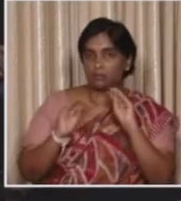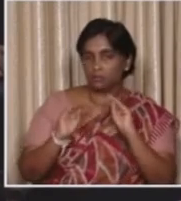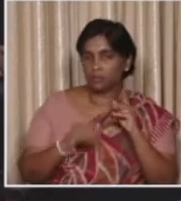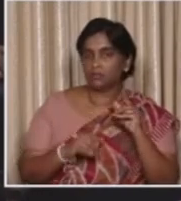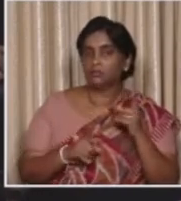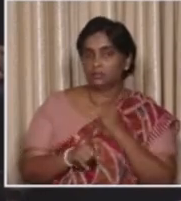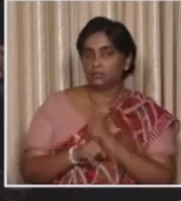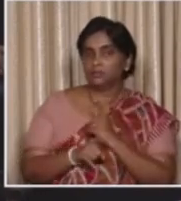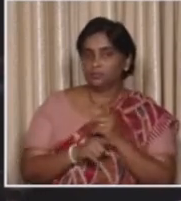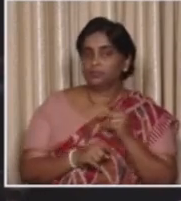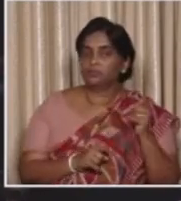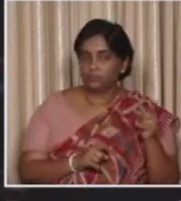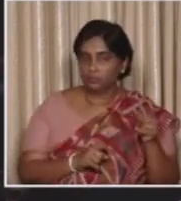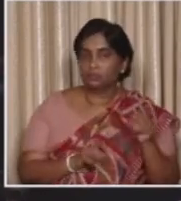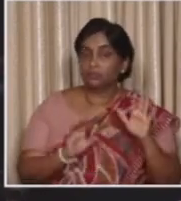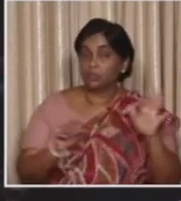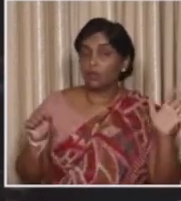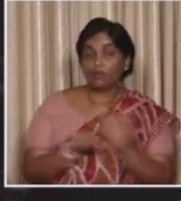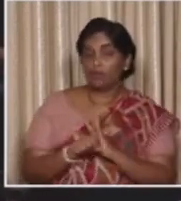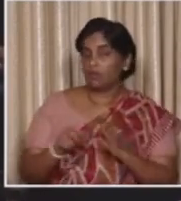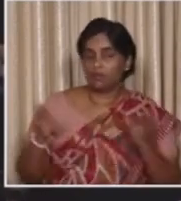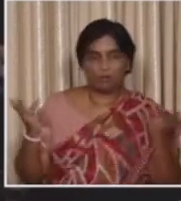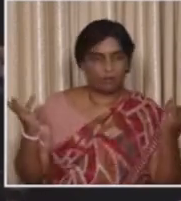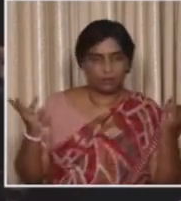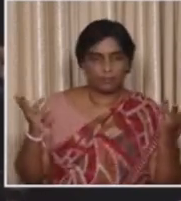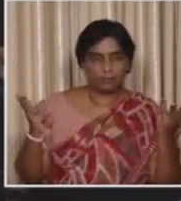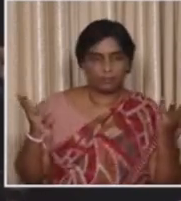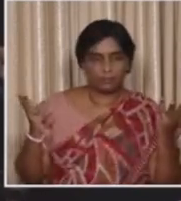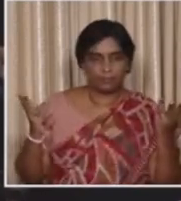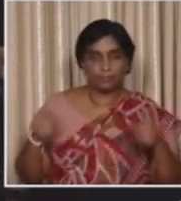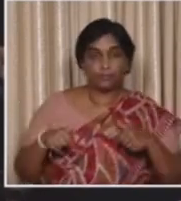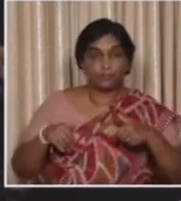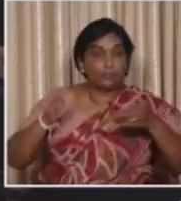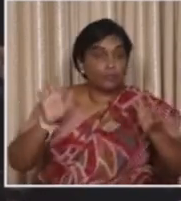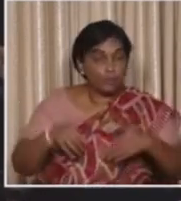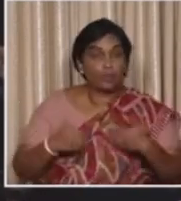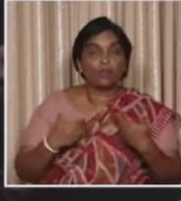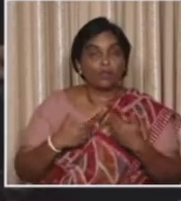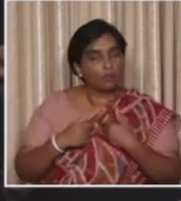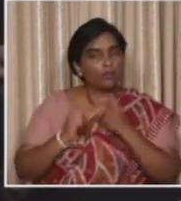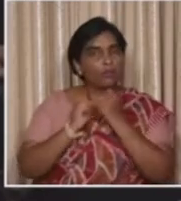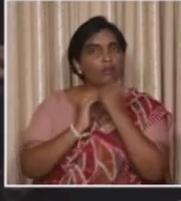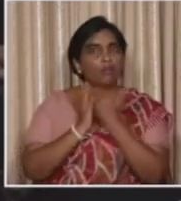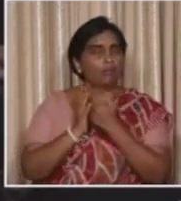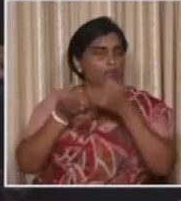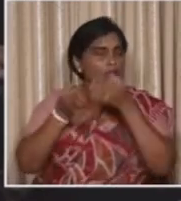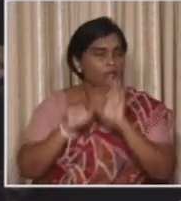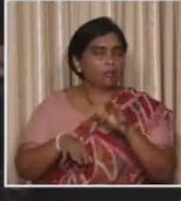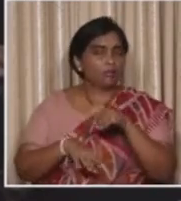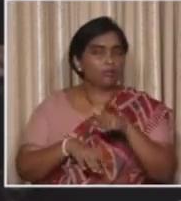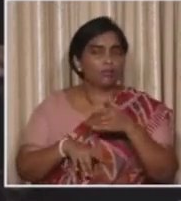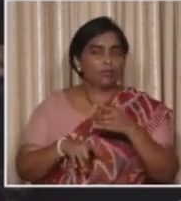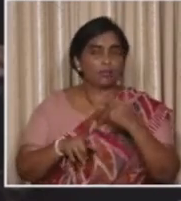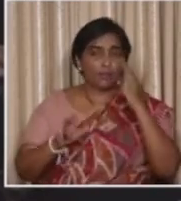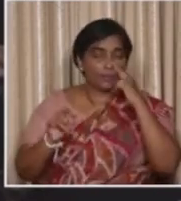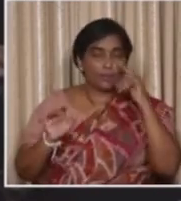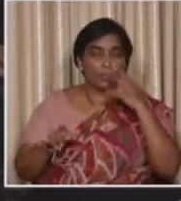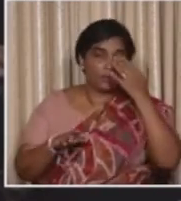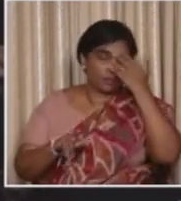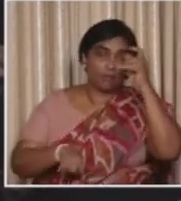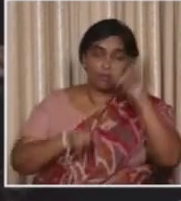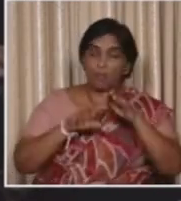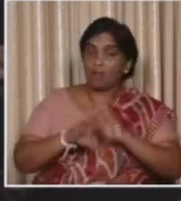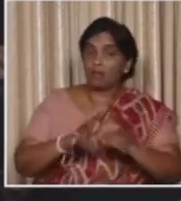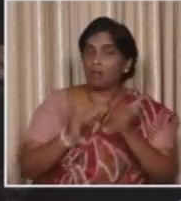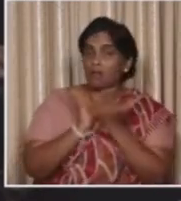හරි ගුරු ප්‍රමාණයක් ඉන්නේ. ඒත් සම්පූර්ණ නැහැ. ඒකට තවම අපි වැඩසටහනක් හදලා නැහැ. මේ කඳුකර දෙමළ ජනතාවගේ